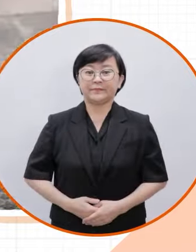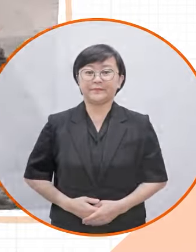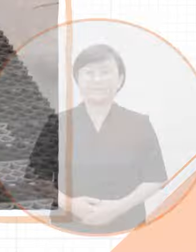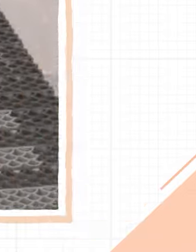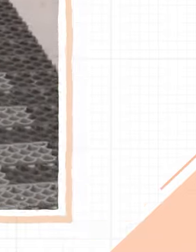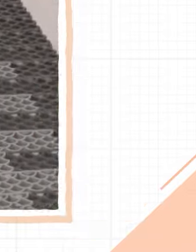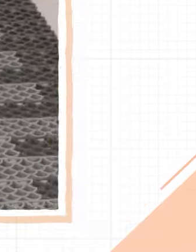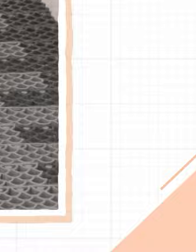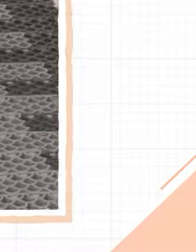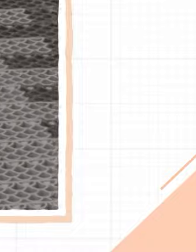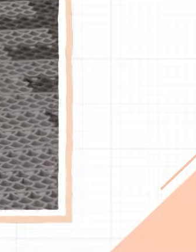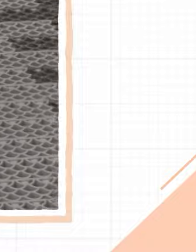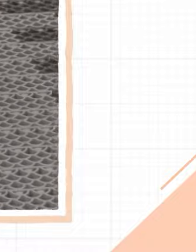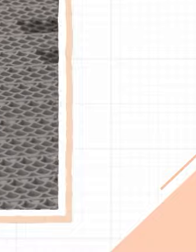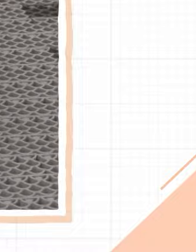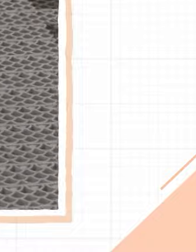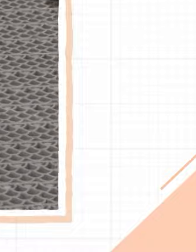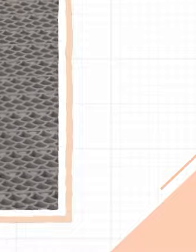벗어나세요.